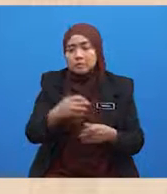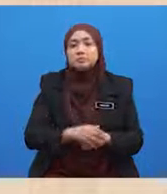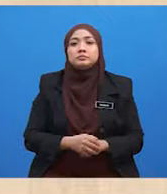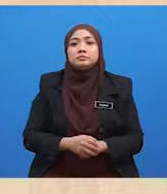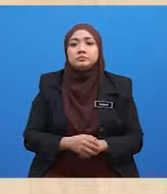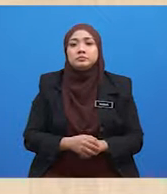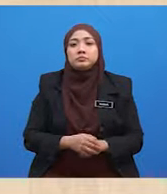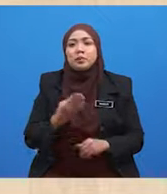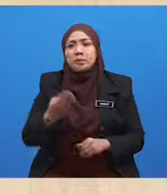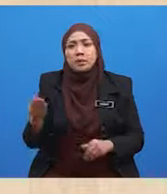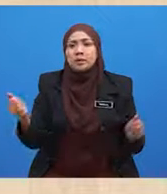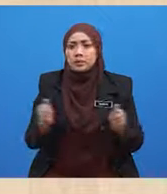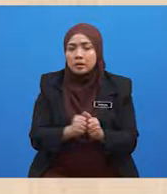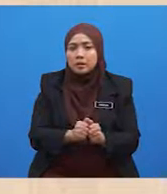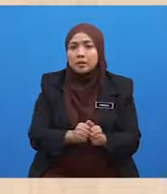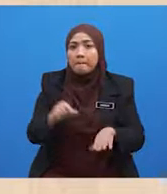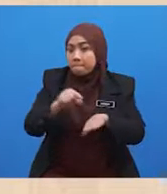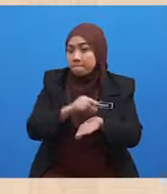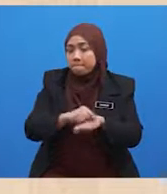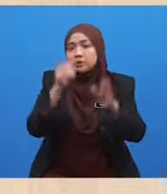pengguna dalam pasaran